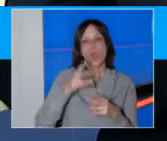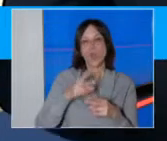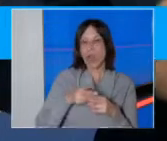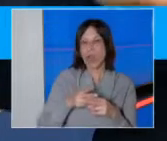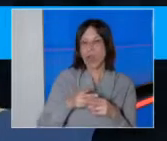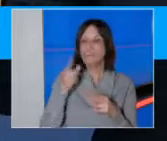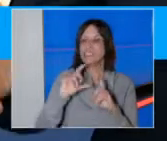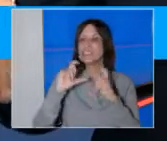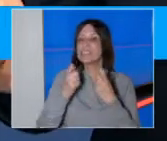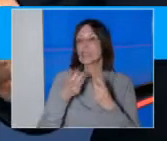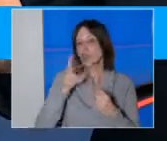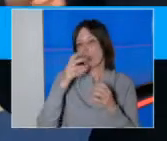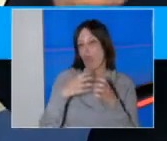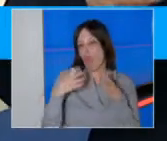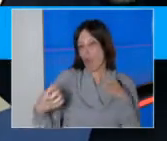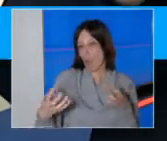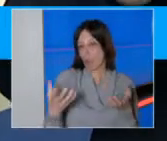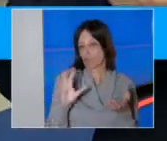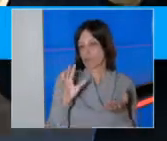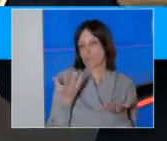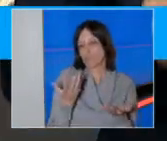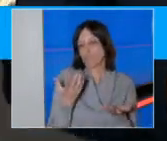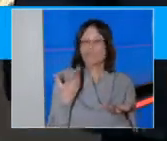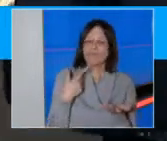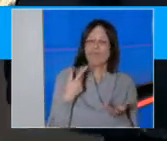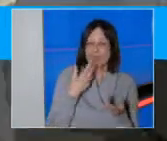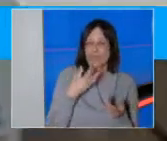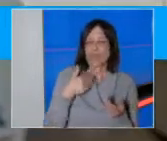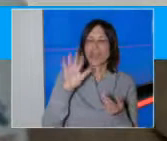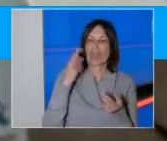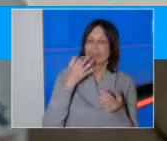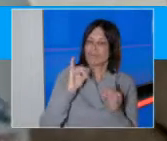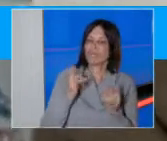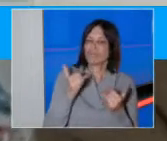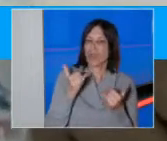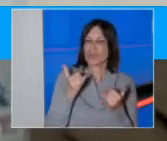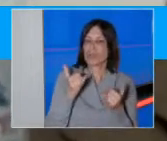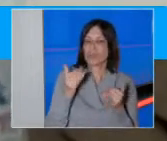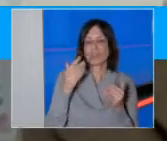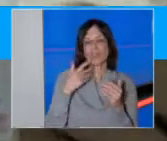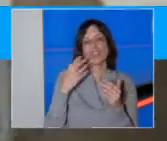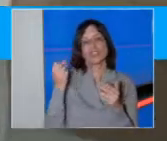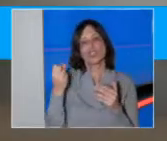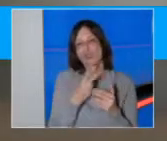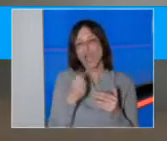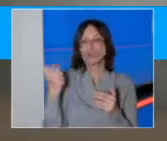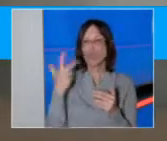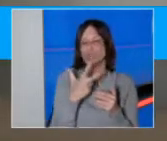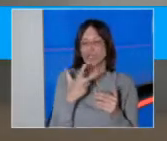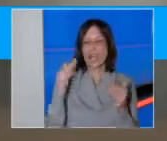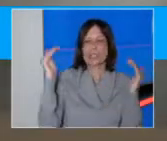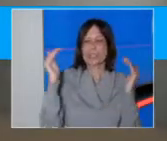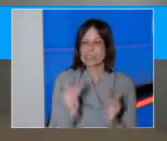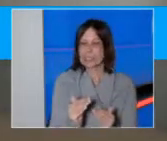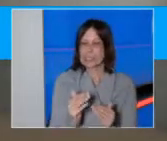לכך שהסגר אולי יהיה ארוך מדי. אז האם לא היה נכון אולי להצטמצם שבועיים עכשיו, או שלושה, ואז לחזור לפעילות